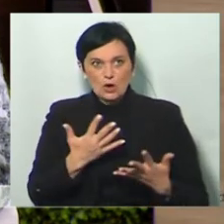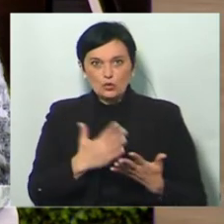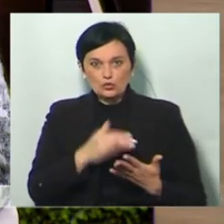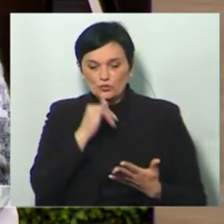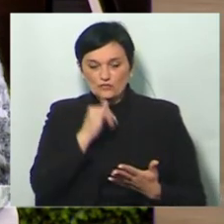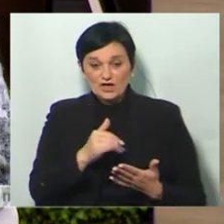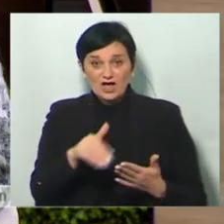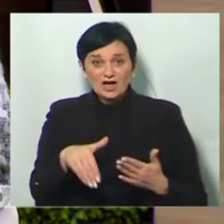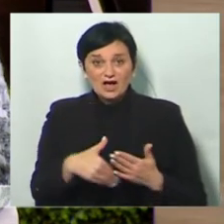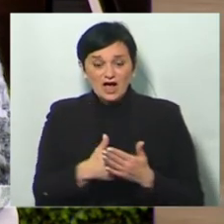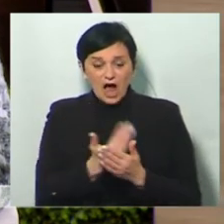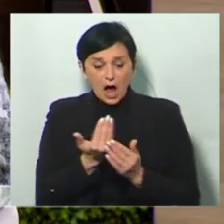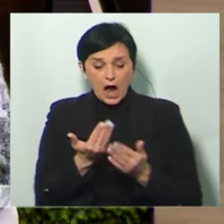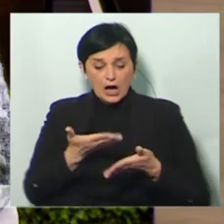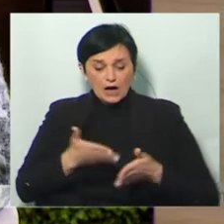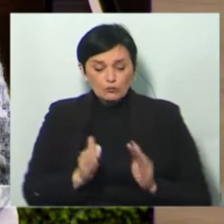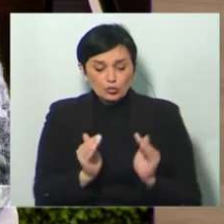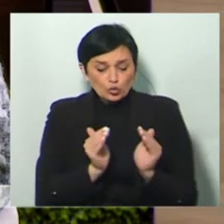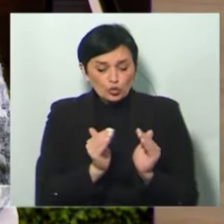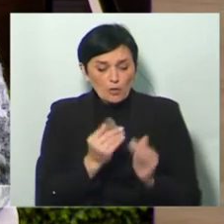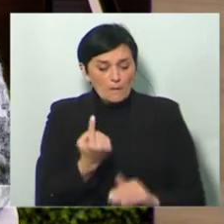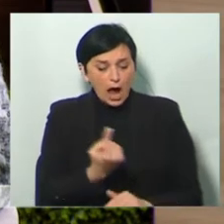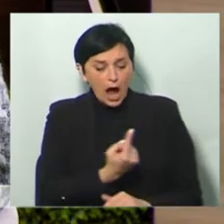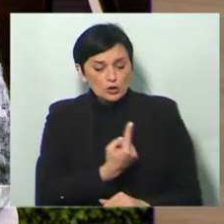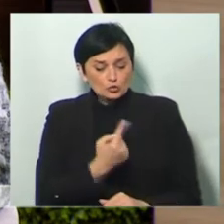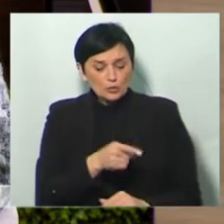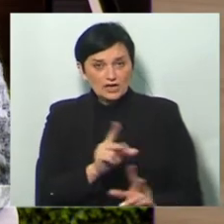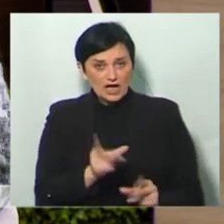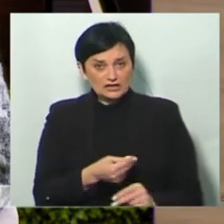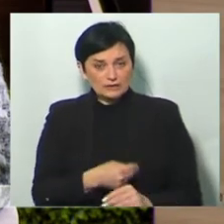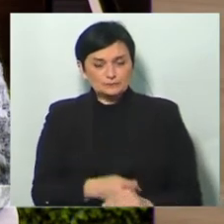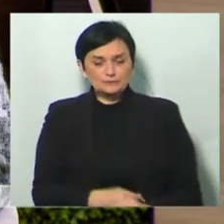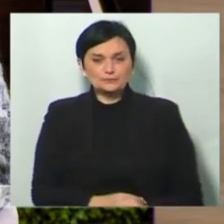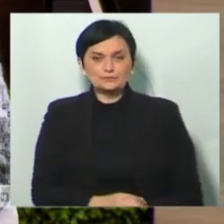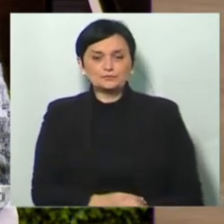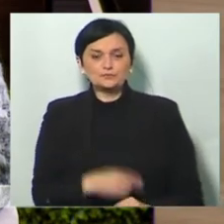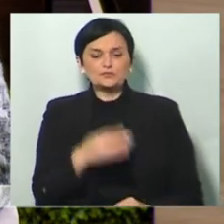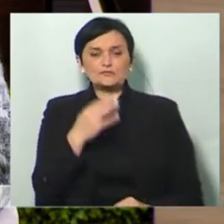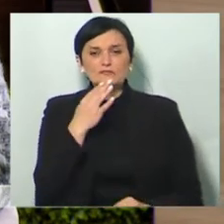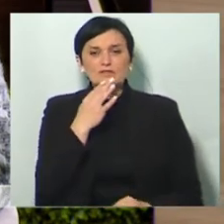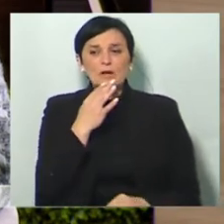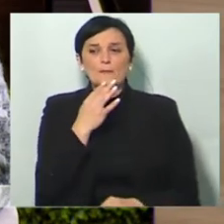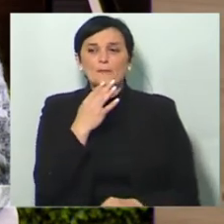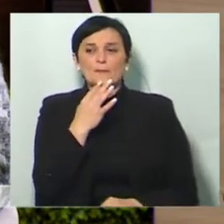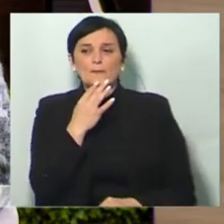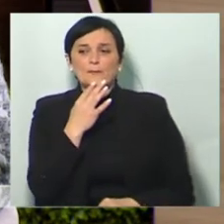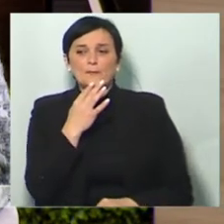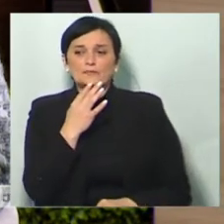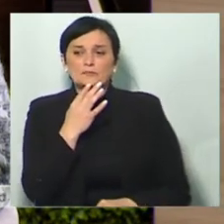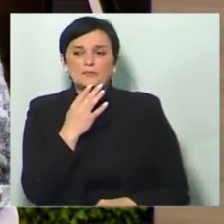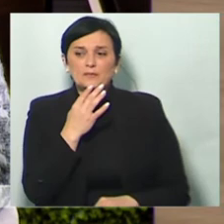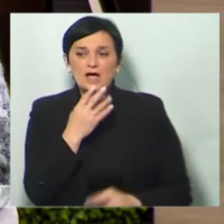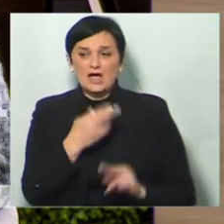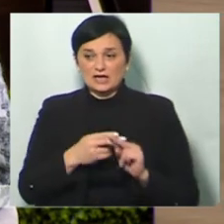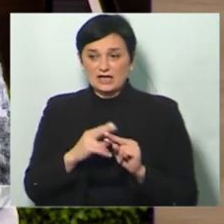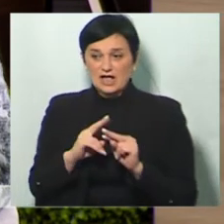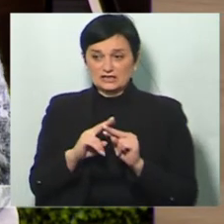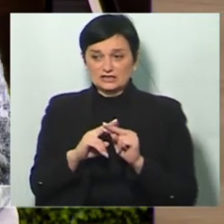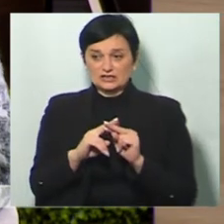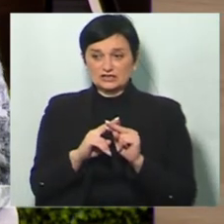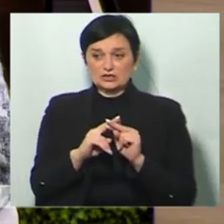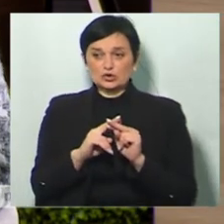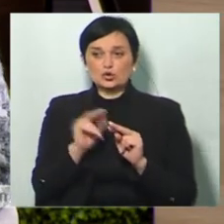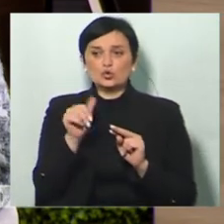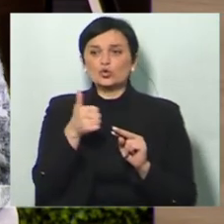რომ ახალშობილი მარტოობაში გადარჩეს. Mere modis tkvat is momenti ro es martoba